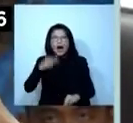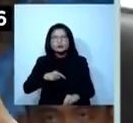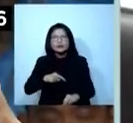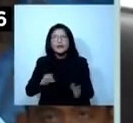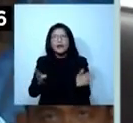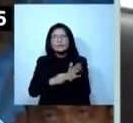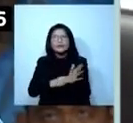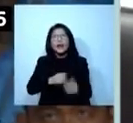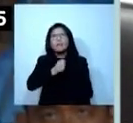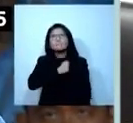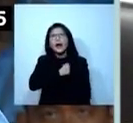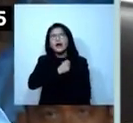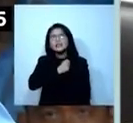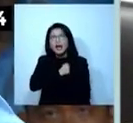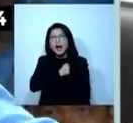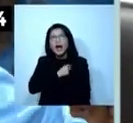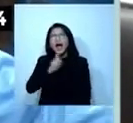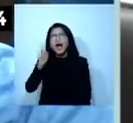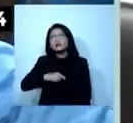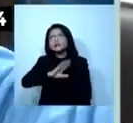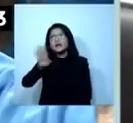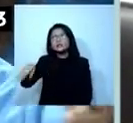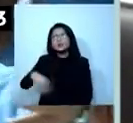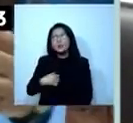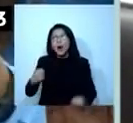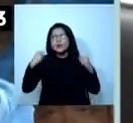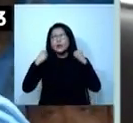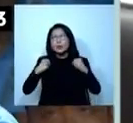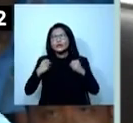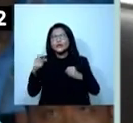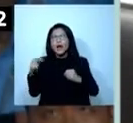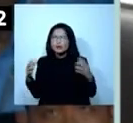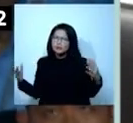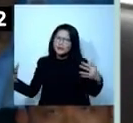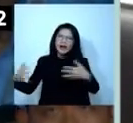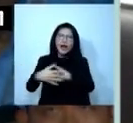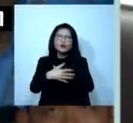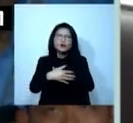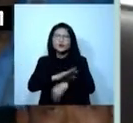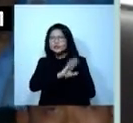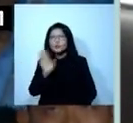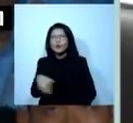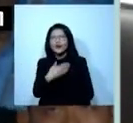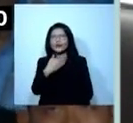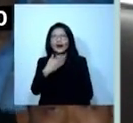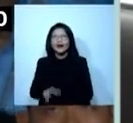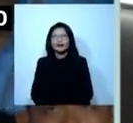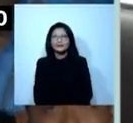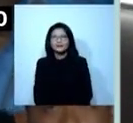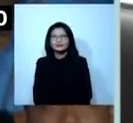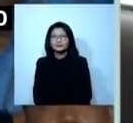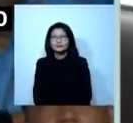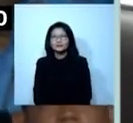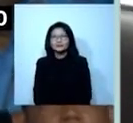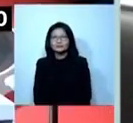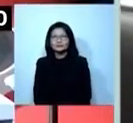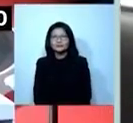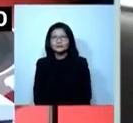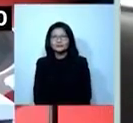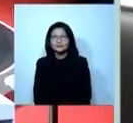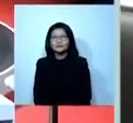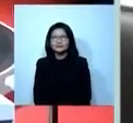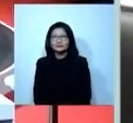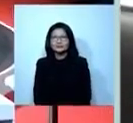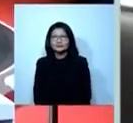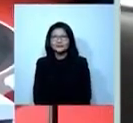justru ya nggak apa-apa dilanjutkan. Ini yang saya kira perlu diklirkan kenapa kemudian menguat misalnya,